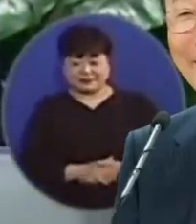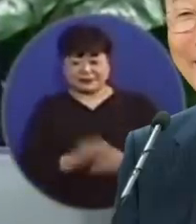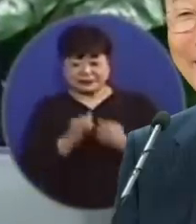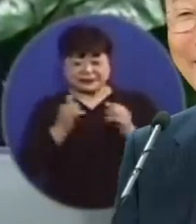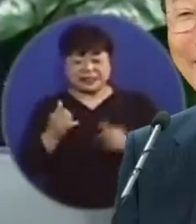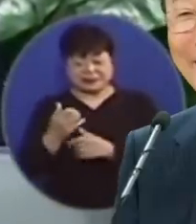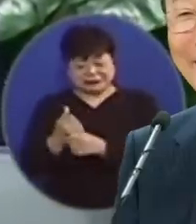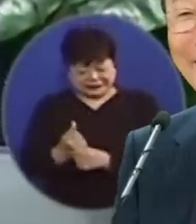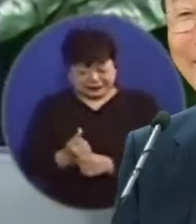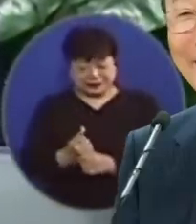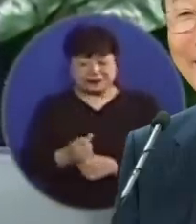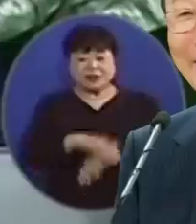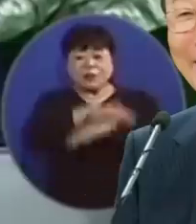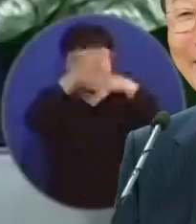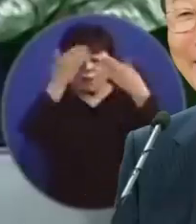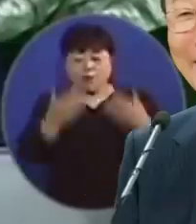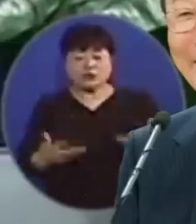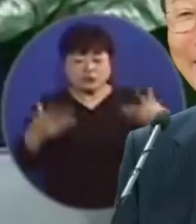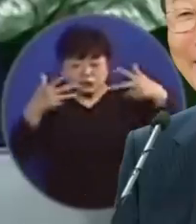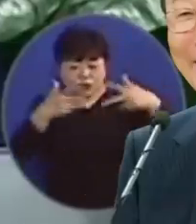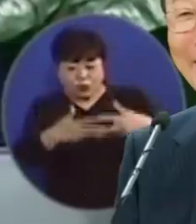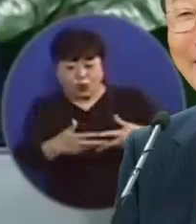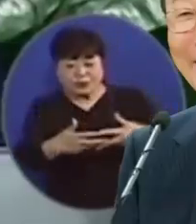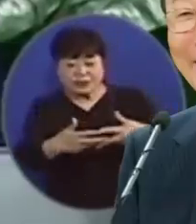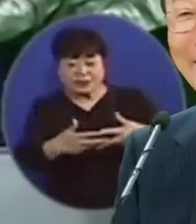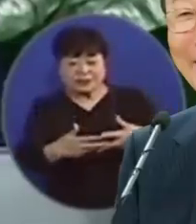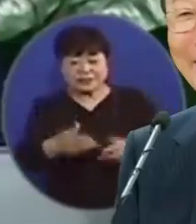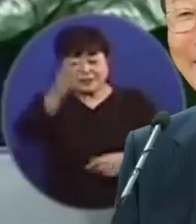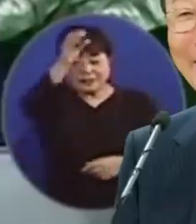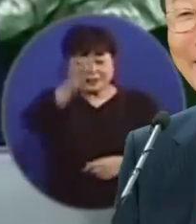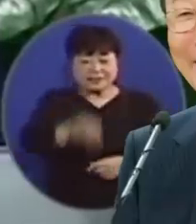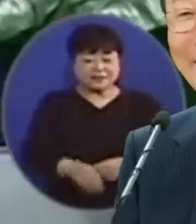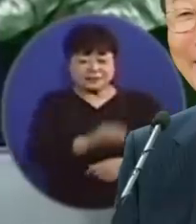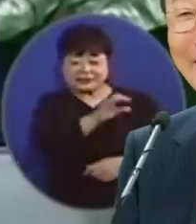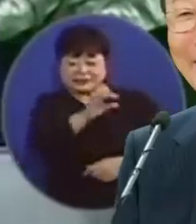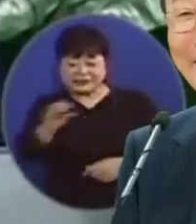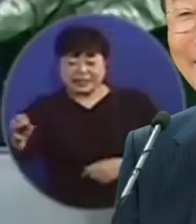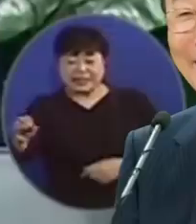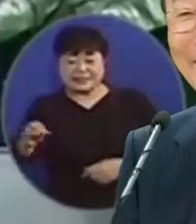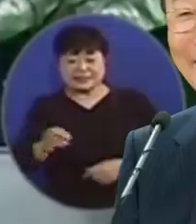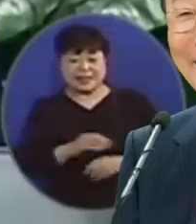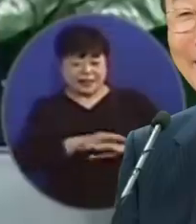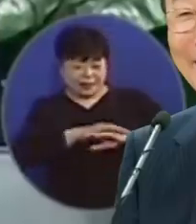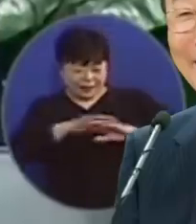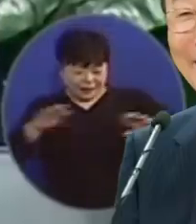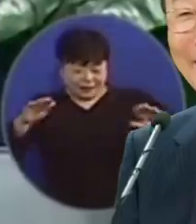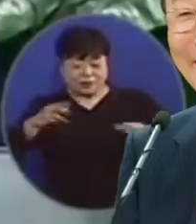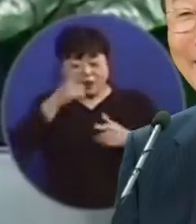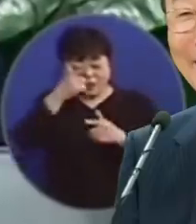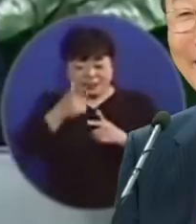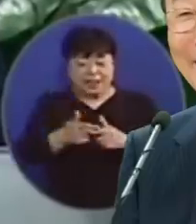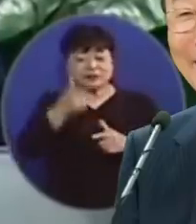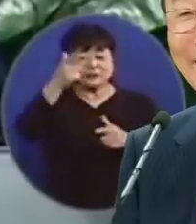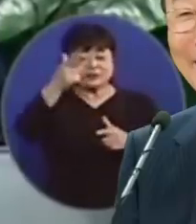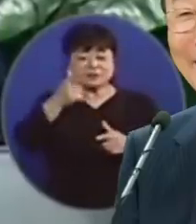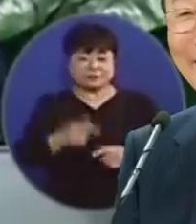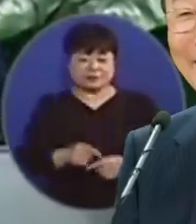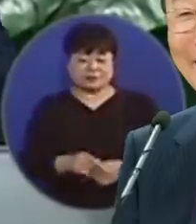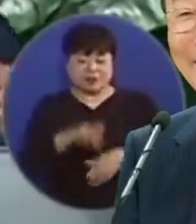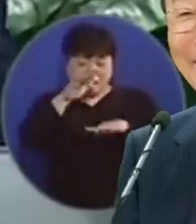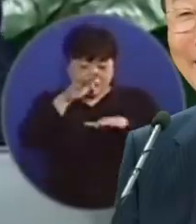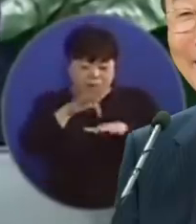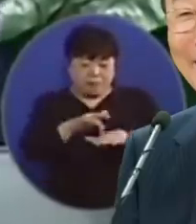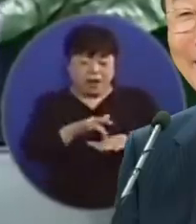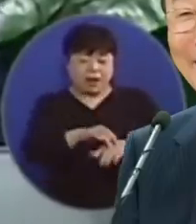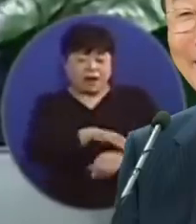인류를 잡고 있는 모든 조건이 다 십자가에서 철폐되고 말한 것입니다. 십자가에서 예수님이 마귀의 정사와 권세를